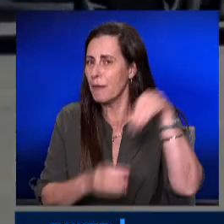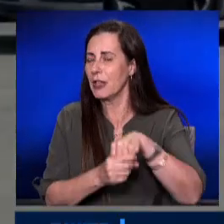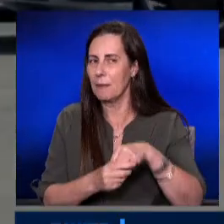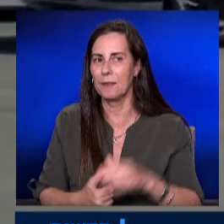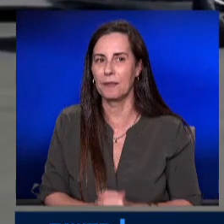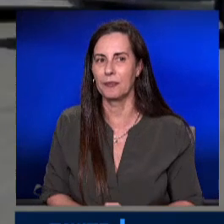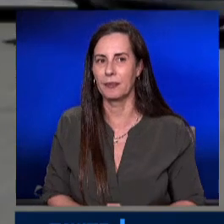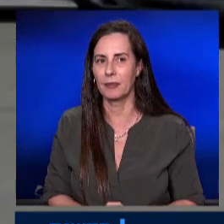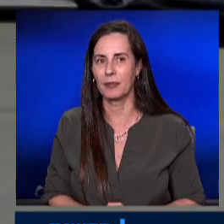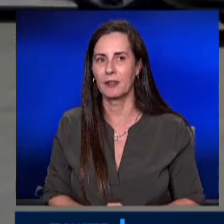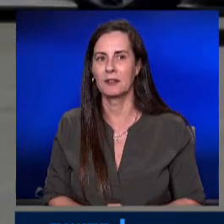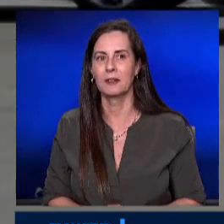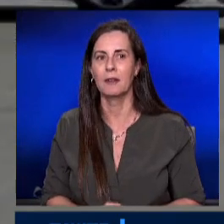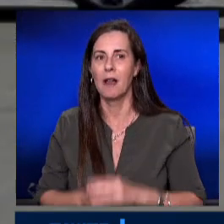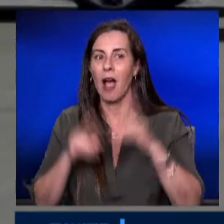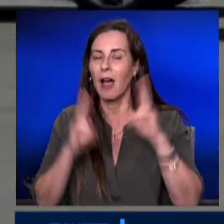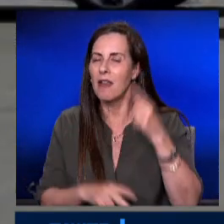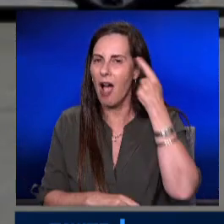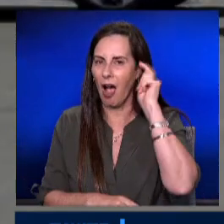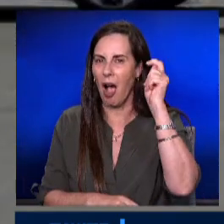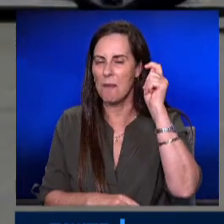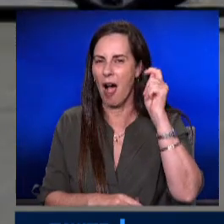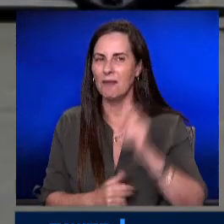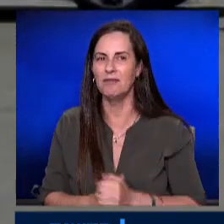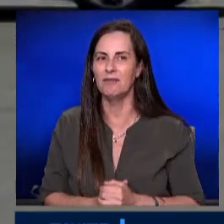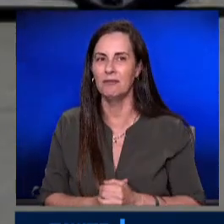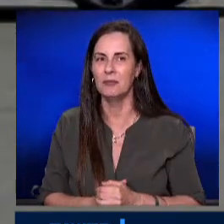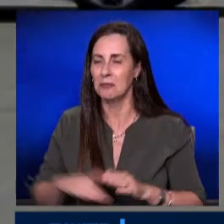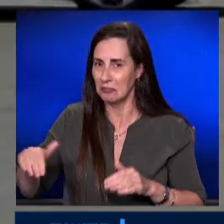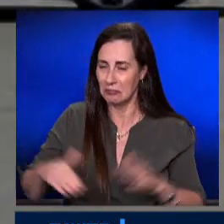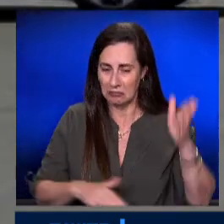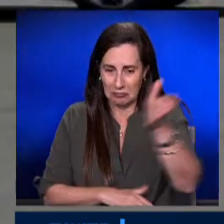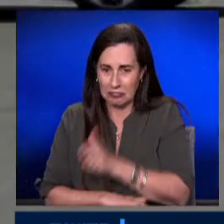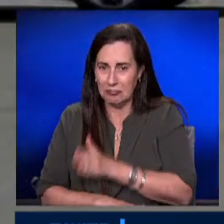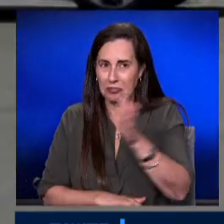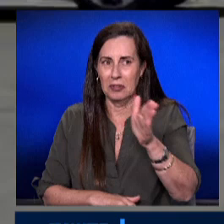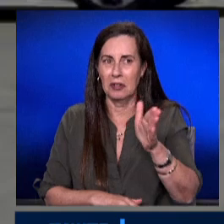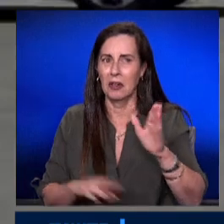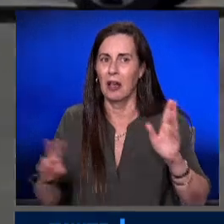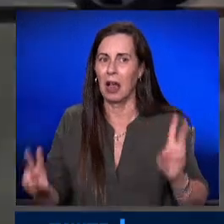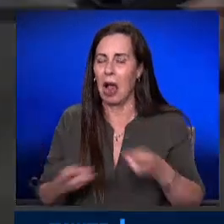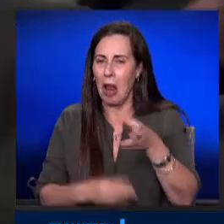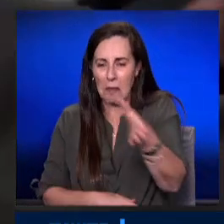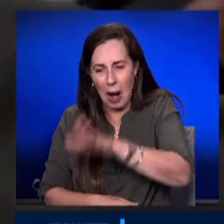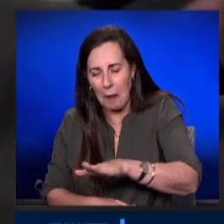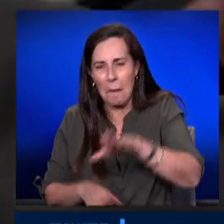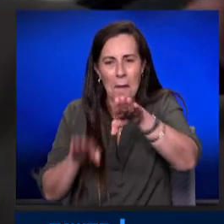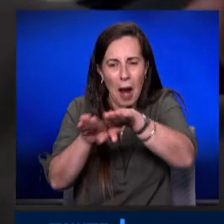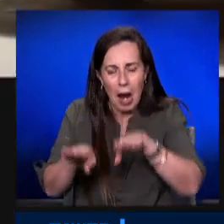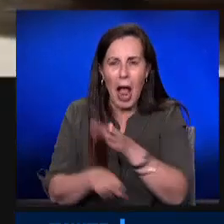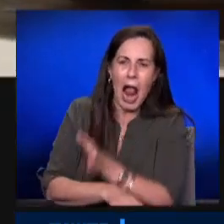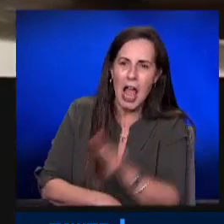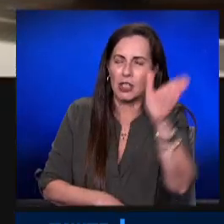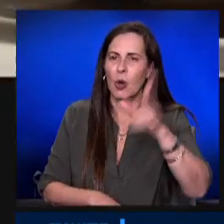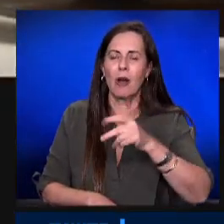בהן. Advanced Remote Smart Parking Assist. It makes getting in and out of diagonal or parallel parking spots simpler than